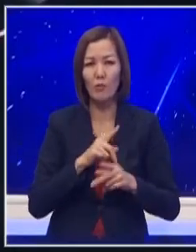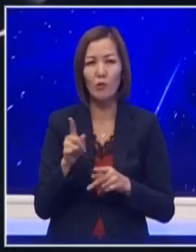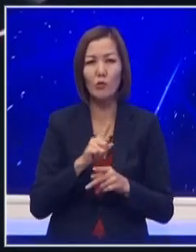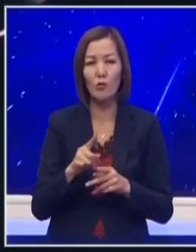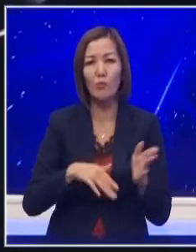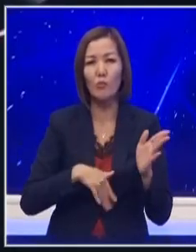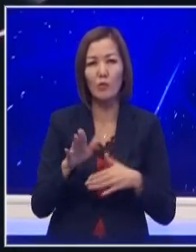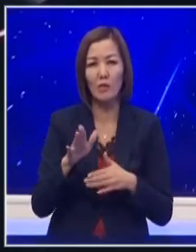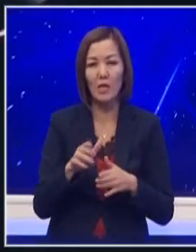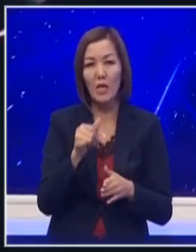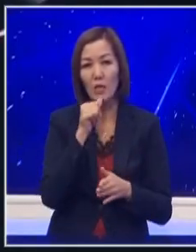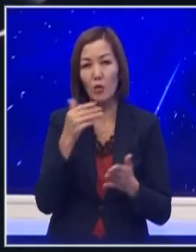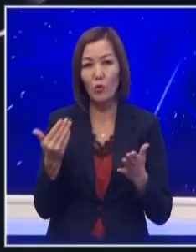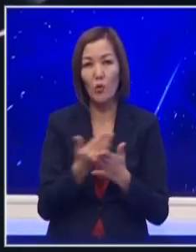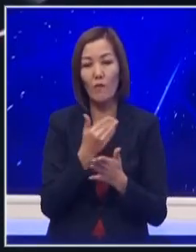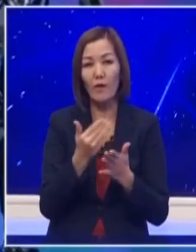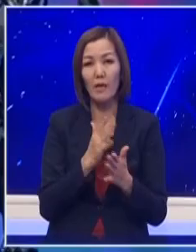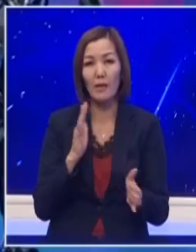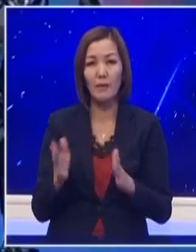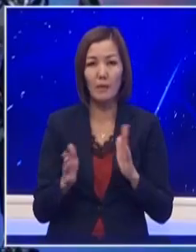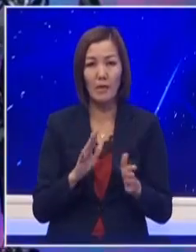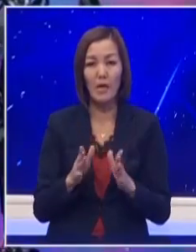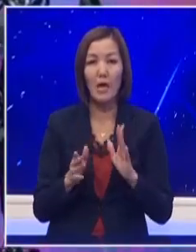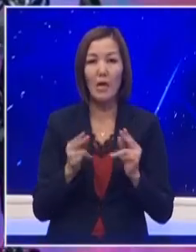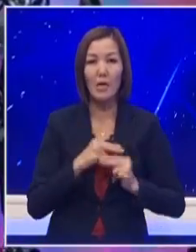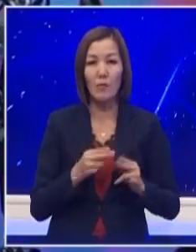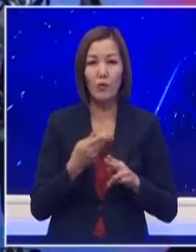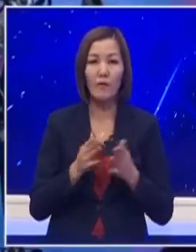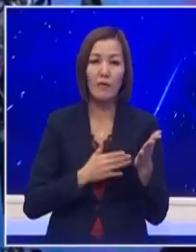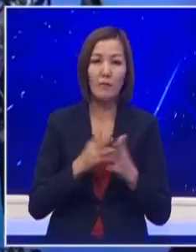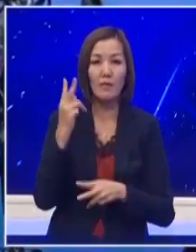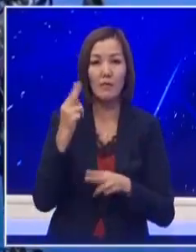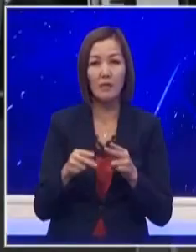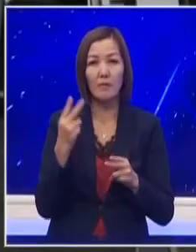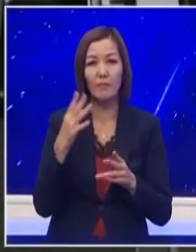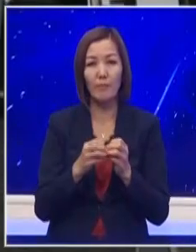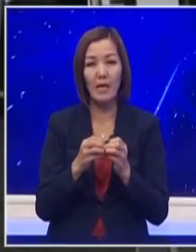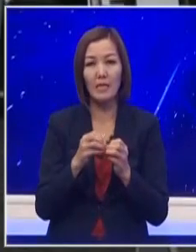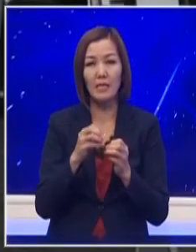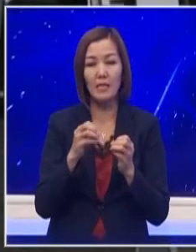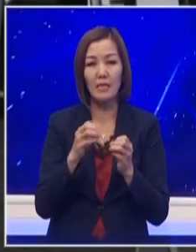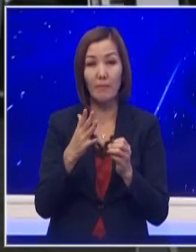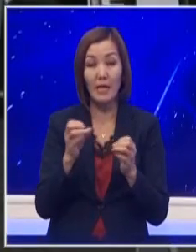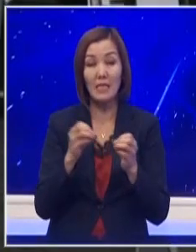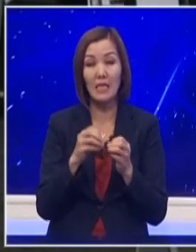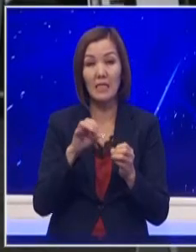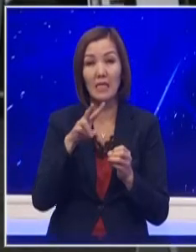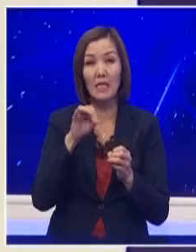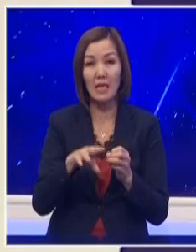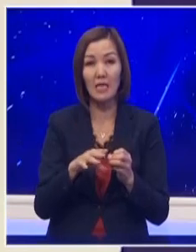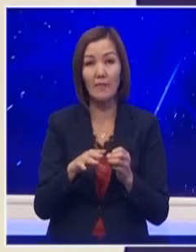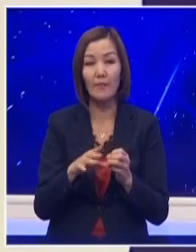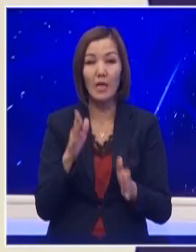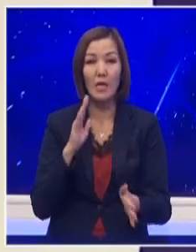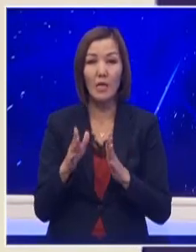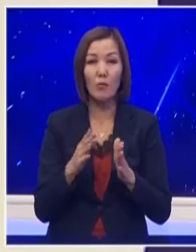усовершенствовать и испытать новые изобретение работа в этом направлении завершится через 5-10 лет человекоподобный робот сможет поднять